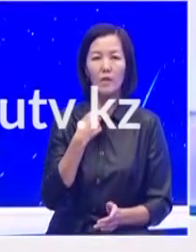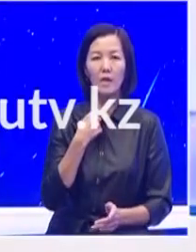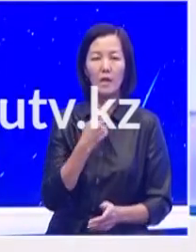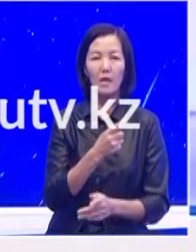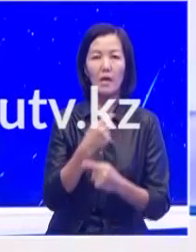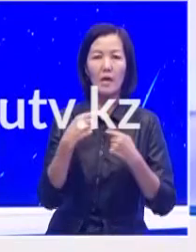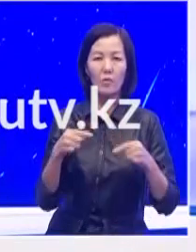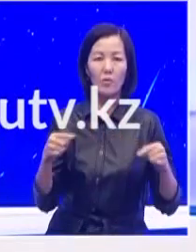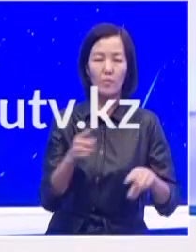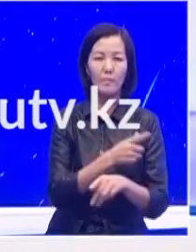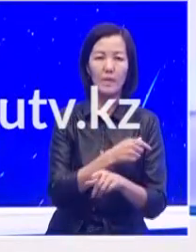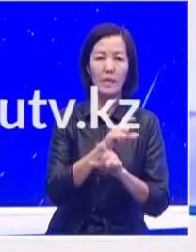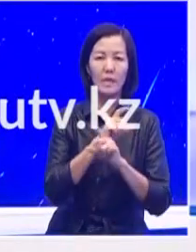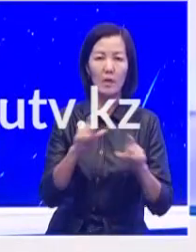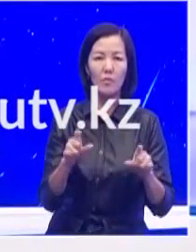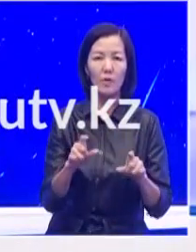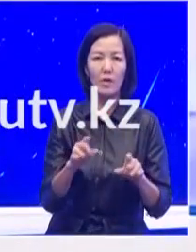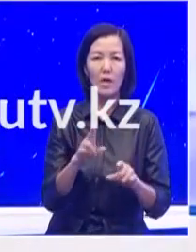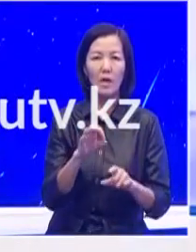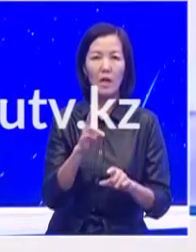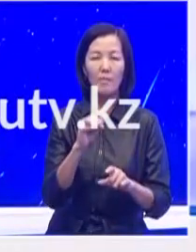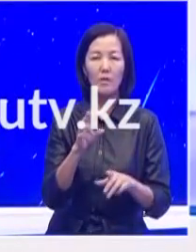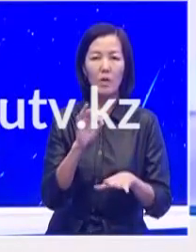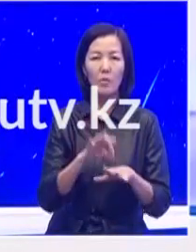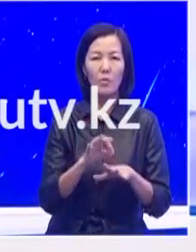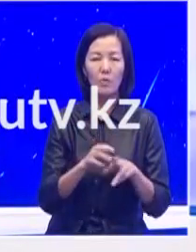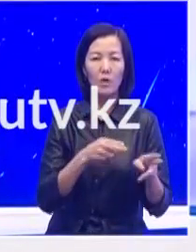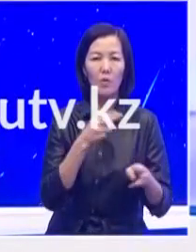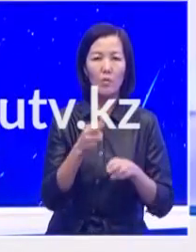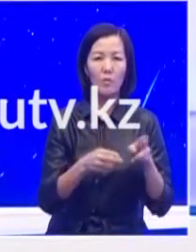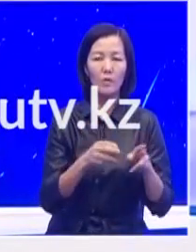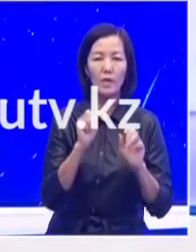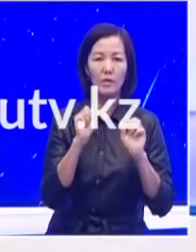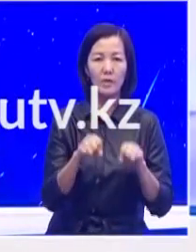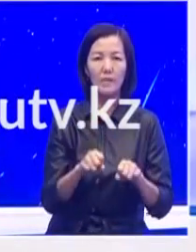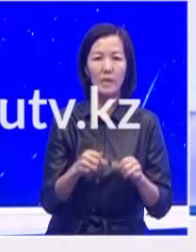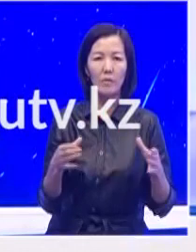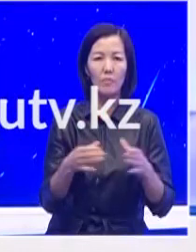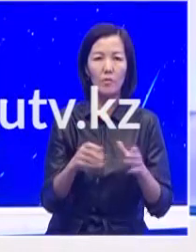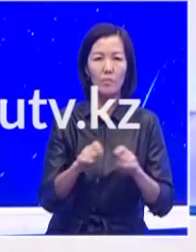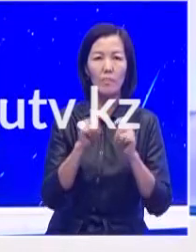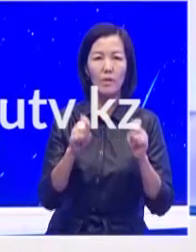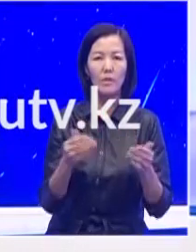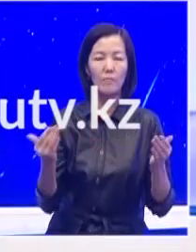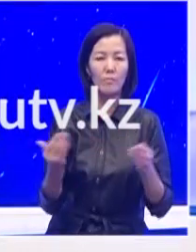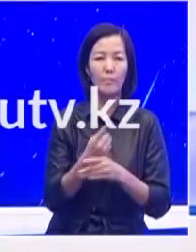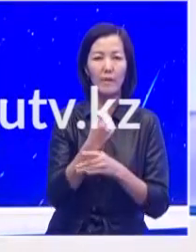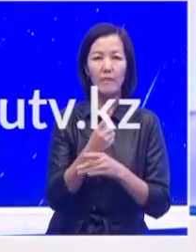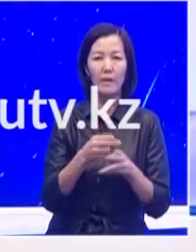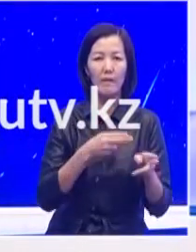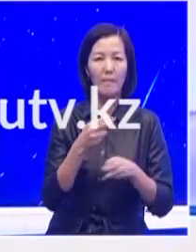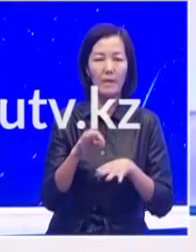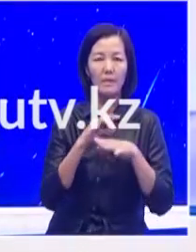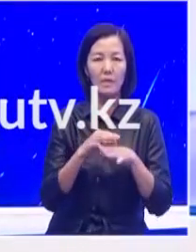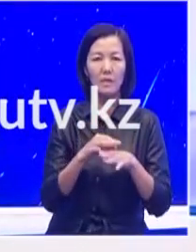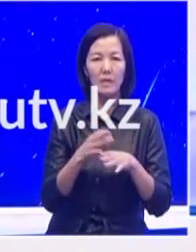Талдықорғандағы көпсалалы ауруханада енді колопрактологиялық ауруларға ота жасайды. Кеше ғана бөлімше ашылған, бүгін алғаш рет операция